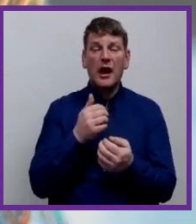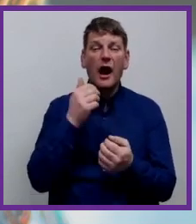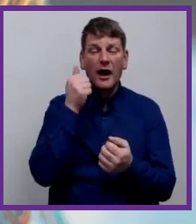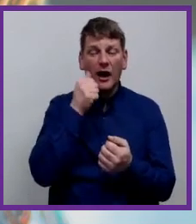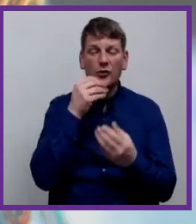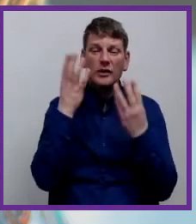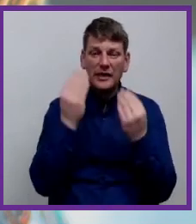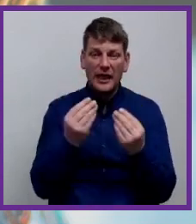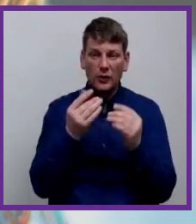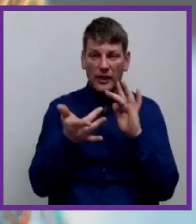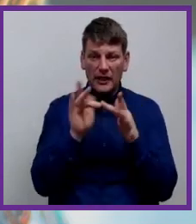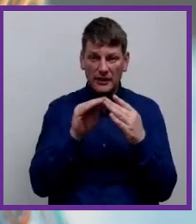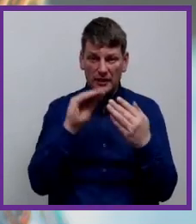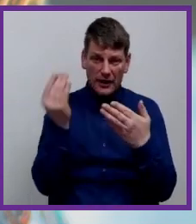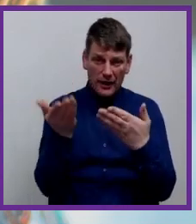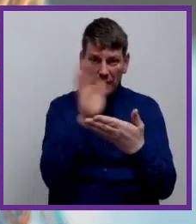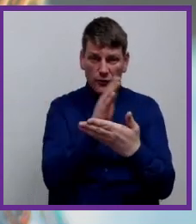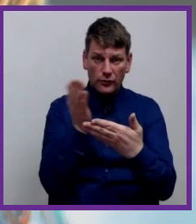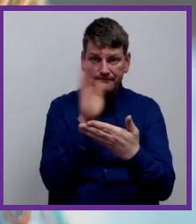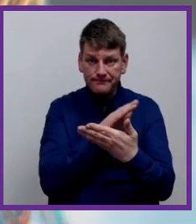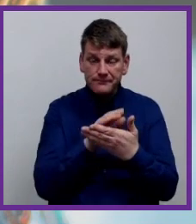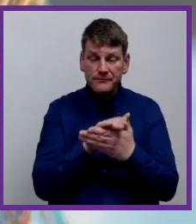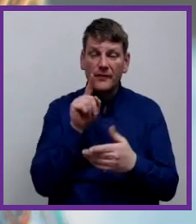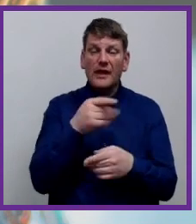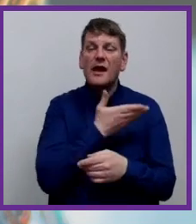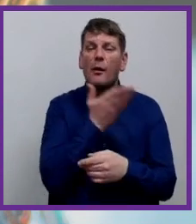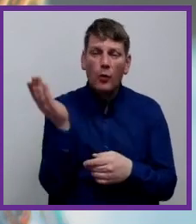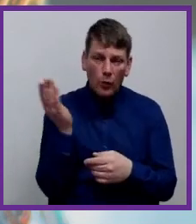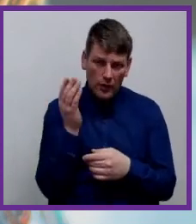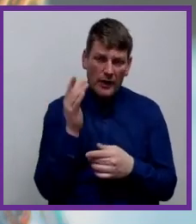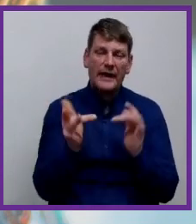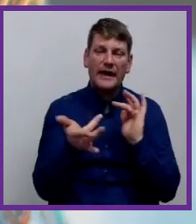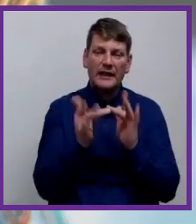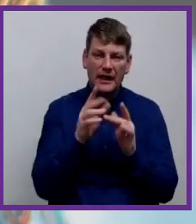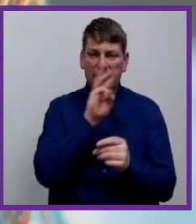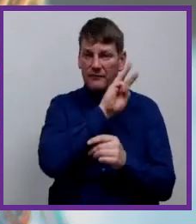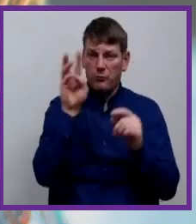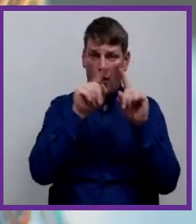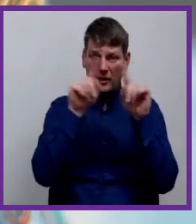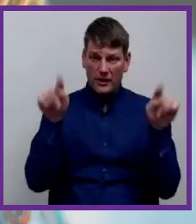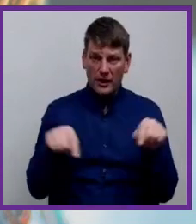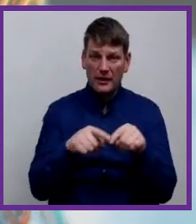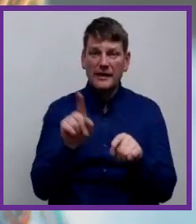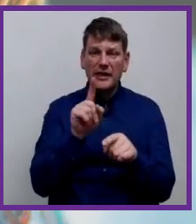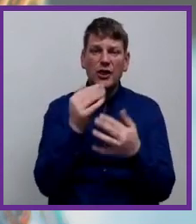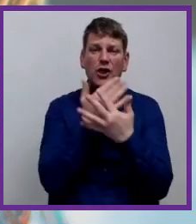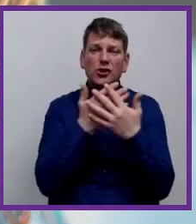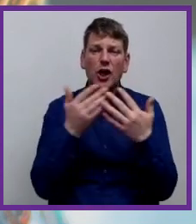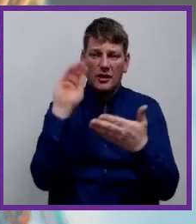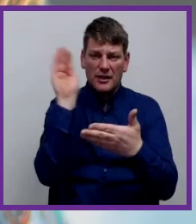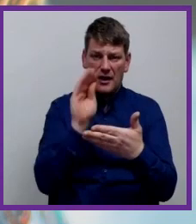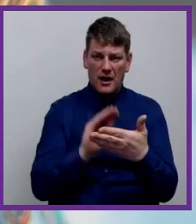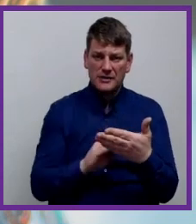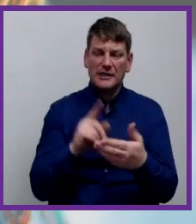internetu, tad jebkurā no interneta portāliem ir dažādi raksti.